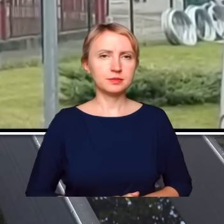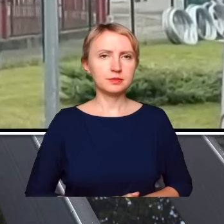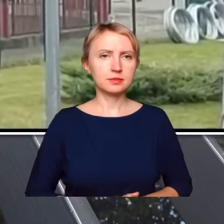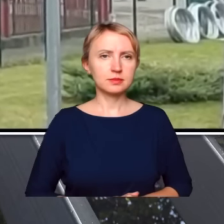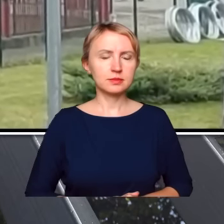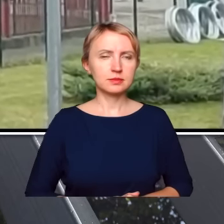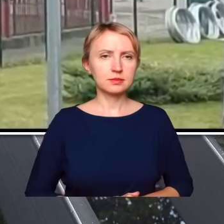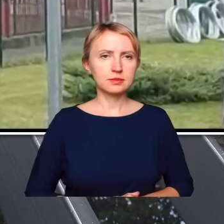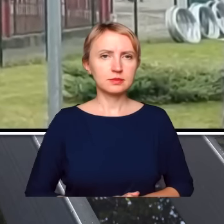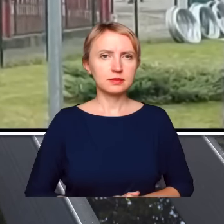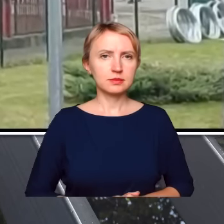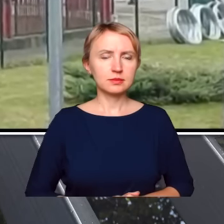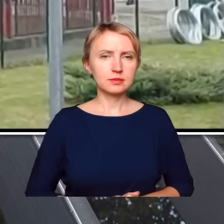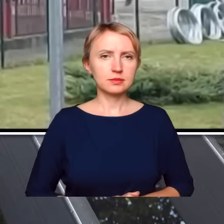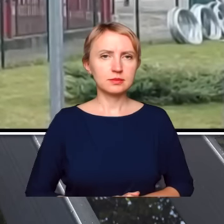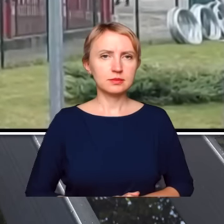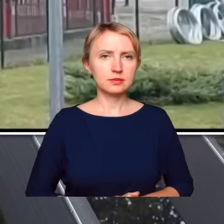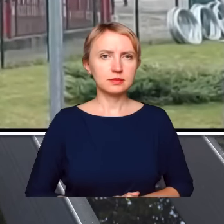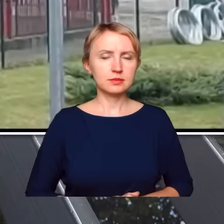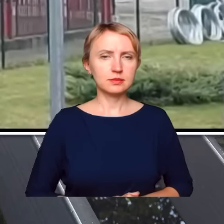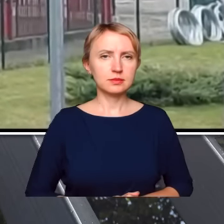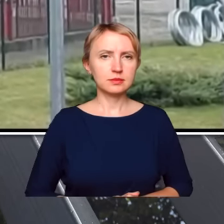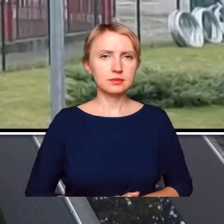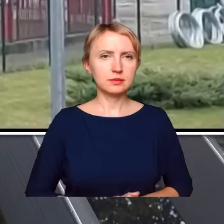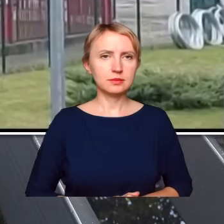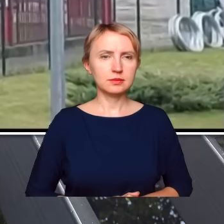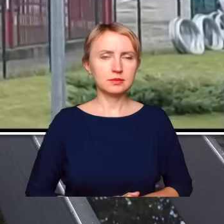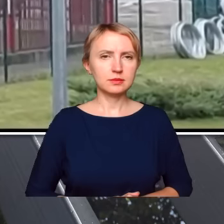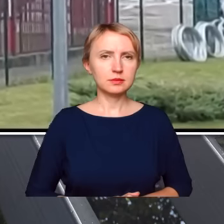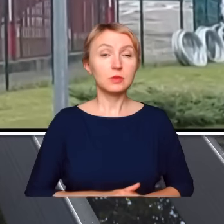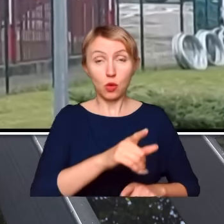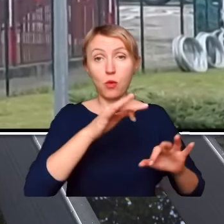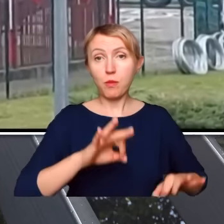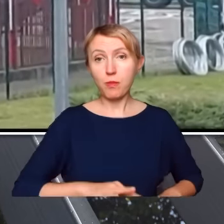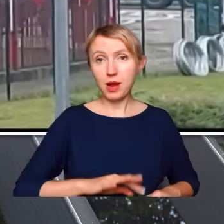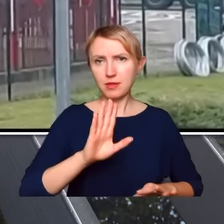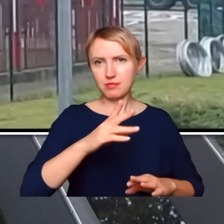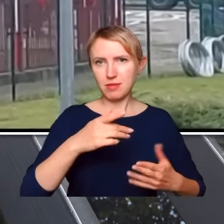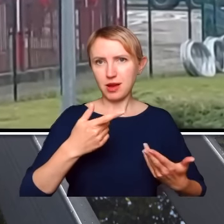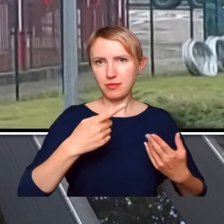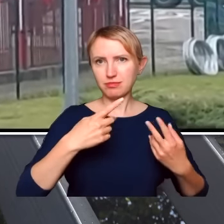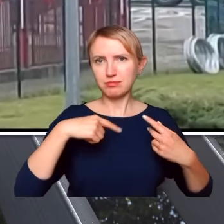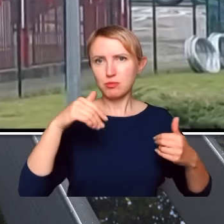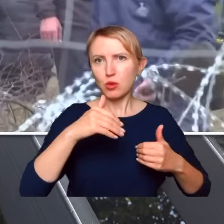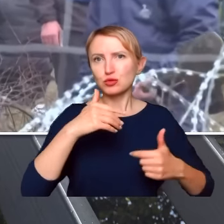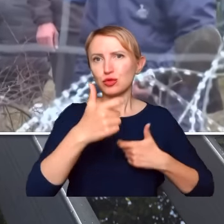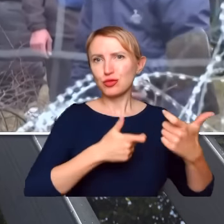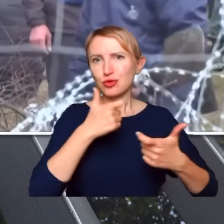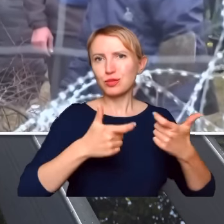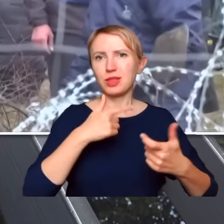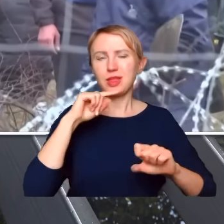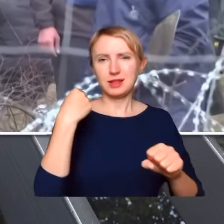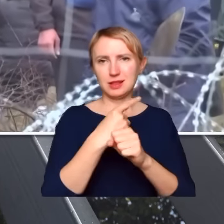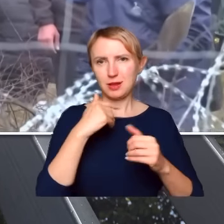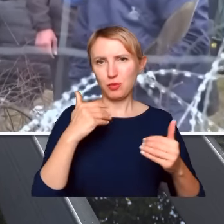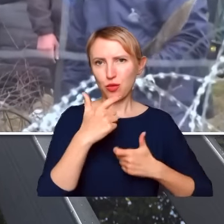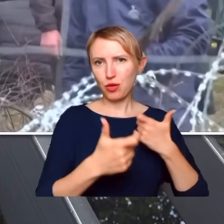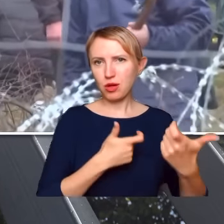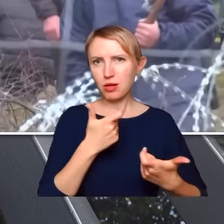To jest właściwość podległa panu, tak? To pan powinien podejmować taką decyzję.